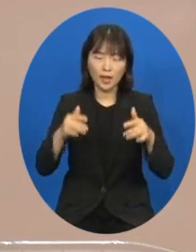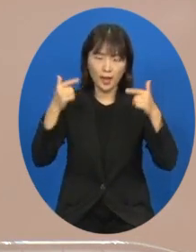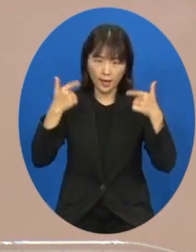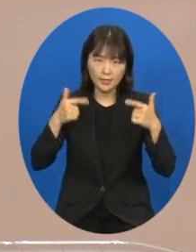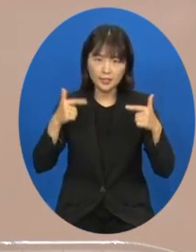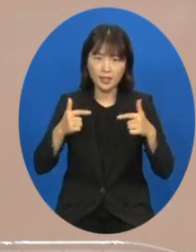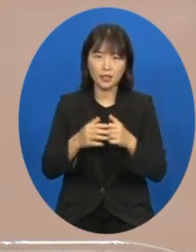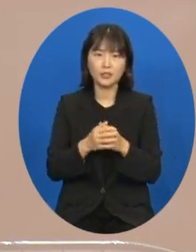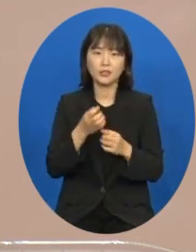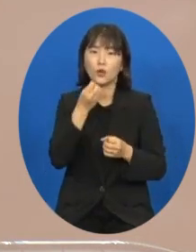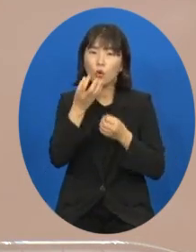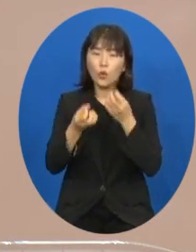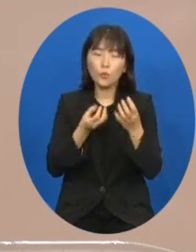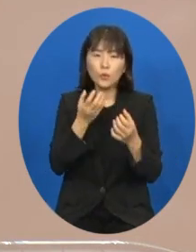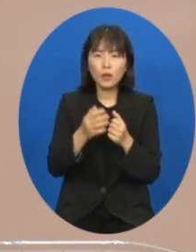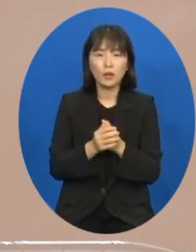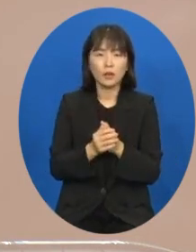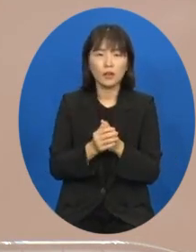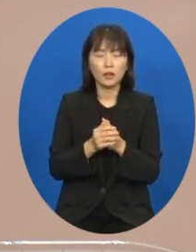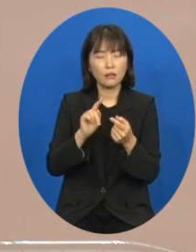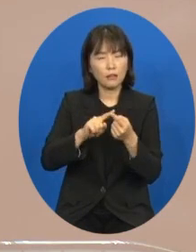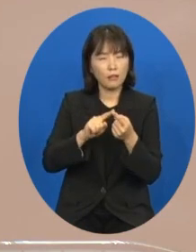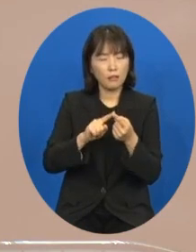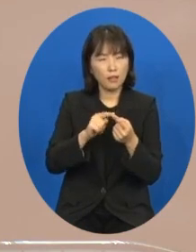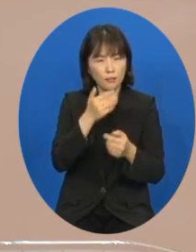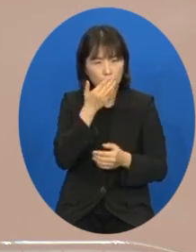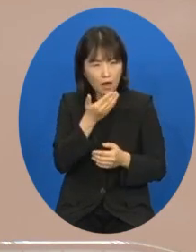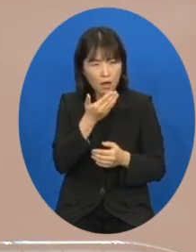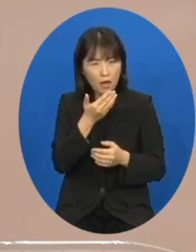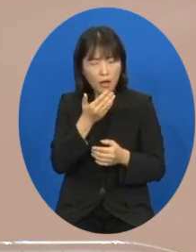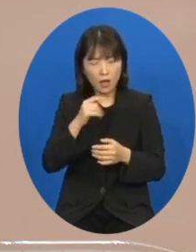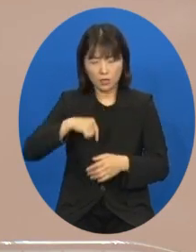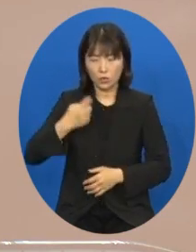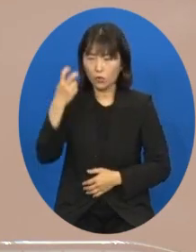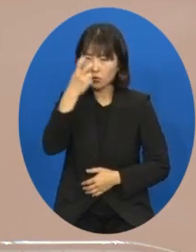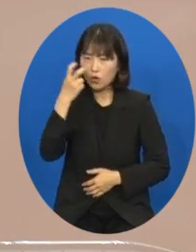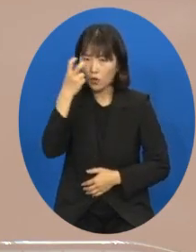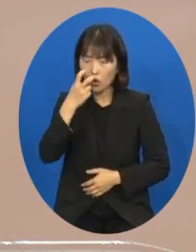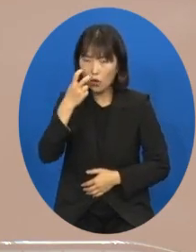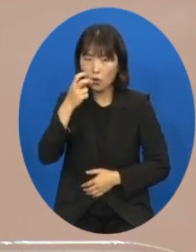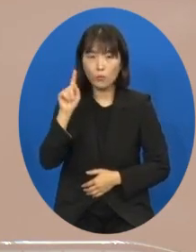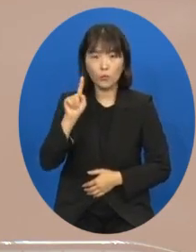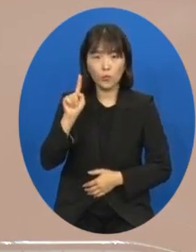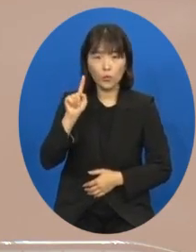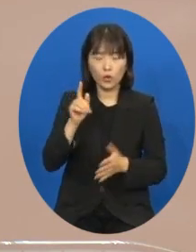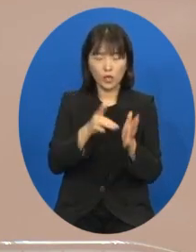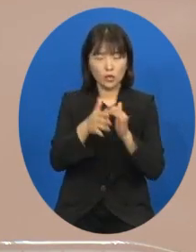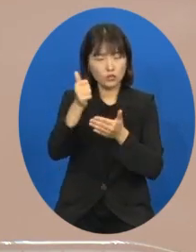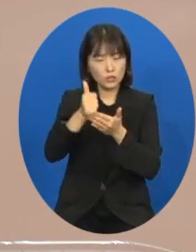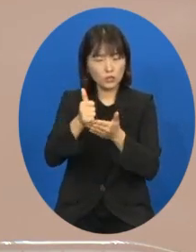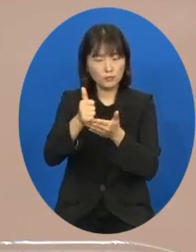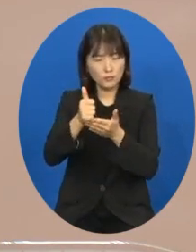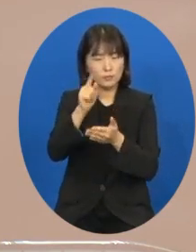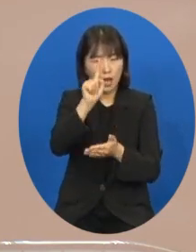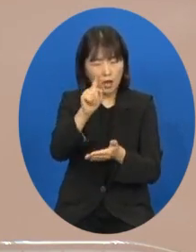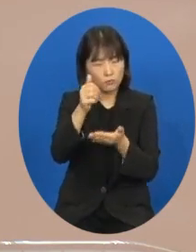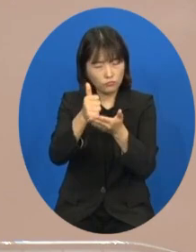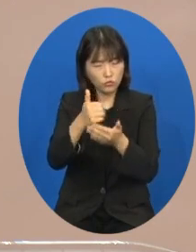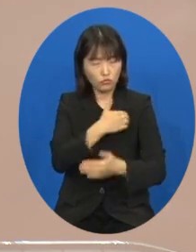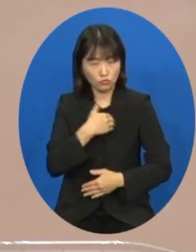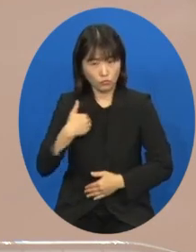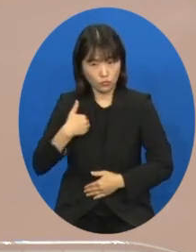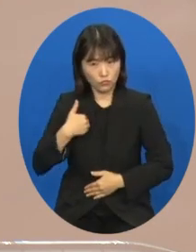항상 고백할 수 있겠는지를 스스로 점검할 것이 예수님 한 분이면 충분한가 하는